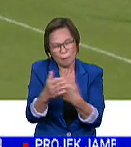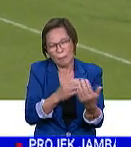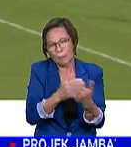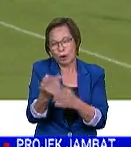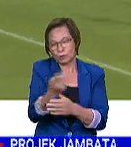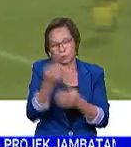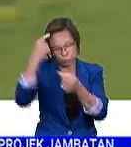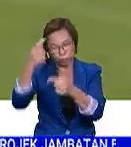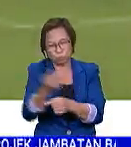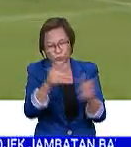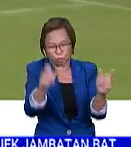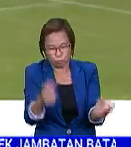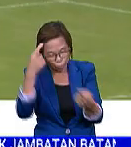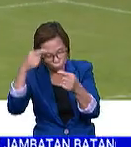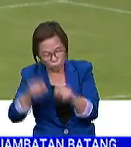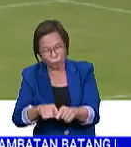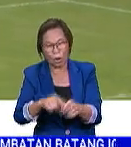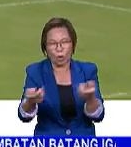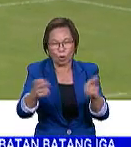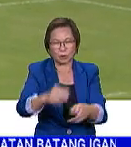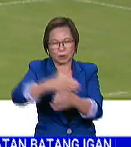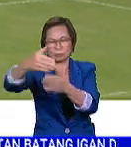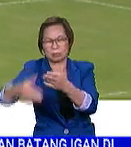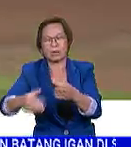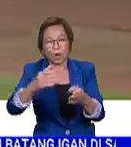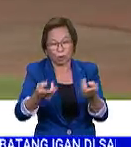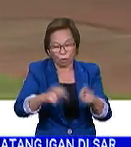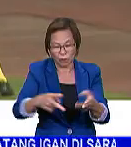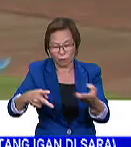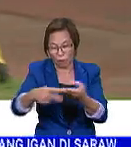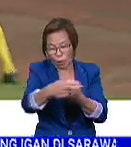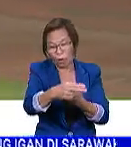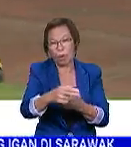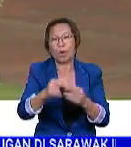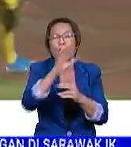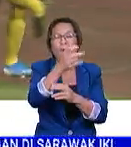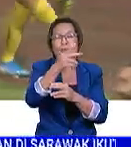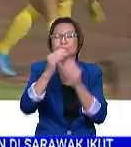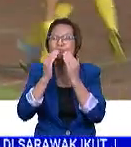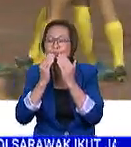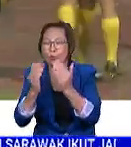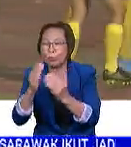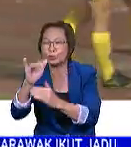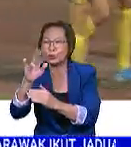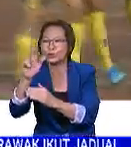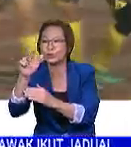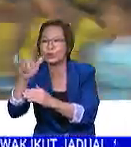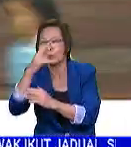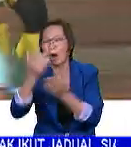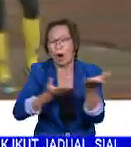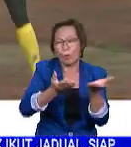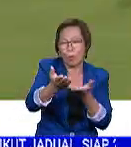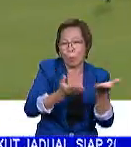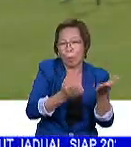penduduk phb setuju untuk menambahkan kontrol tersebut dalam masa sama FM mengucapkan terima kasih kepada Yusri atas